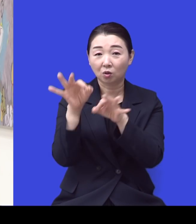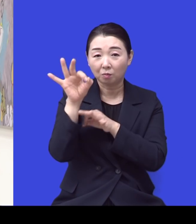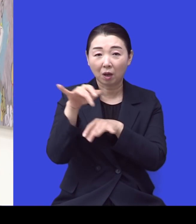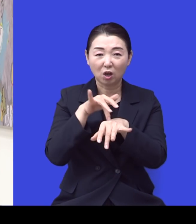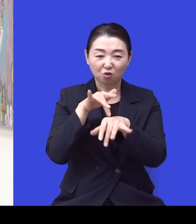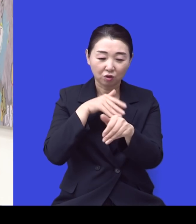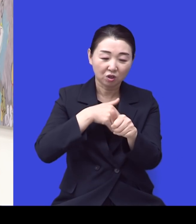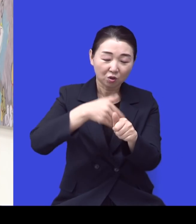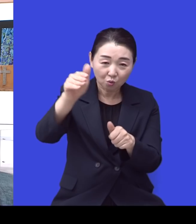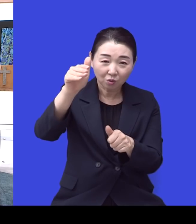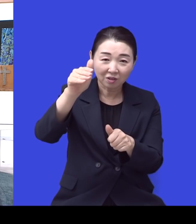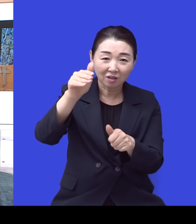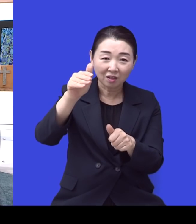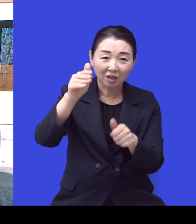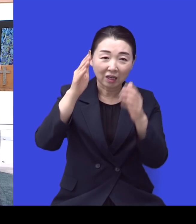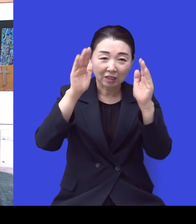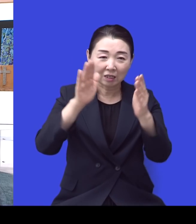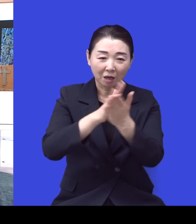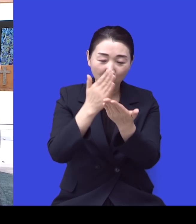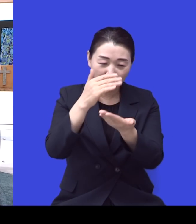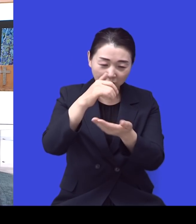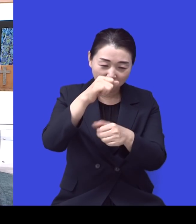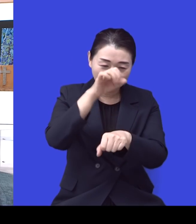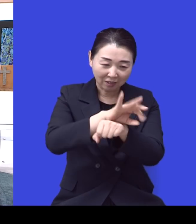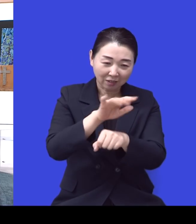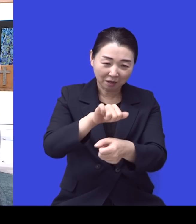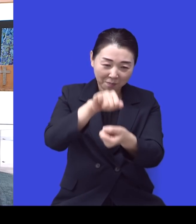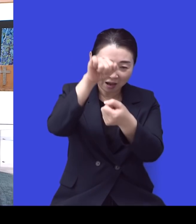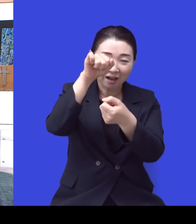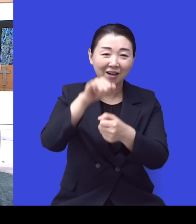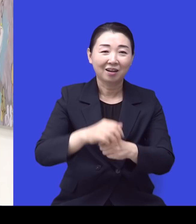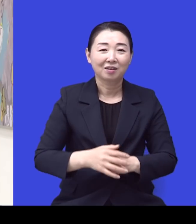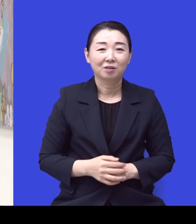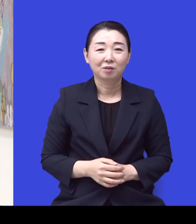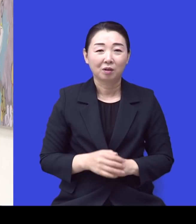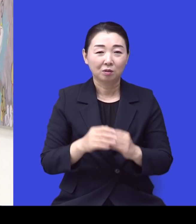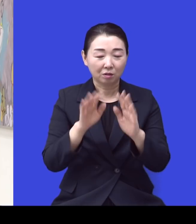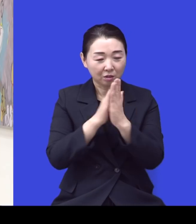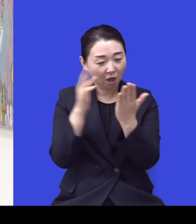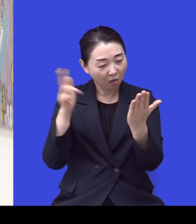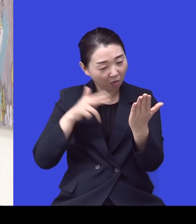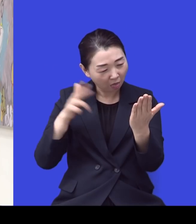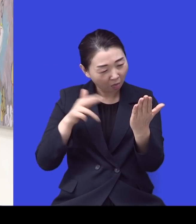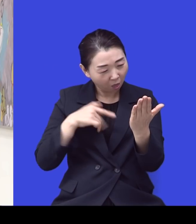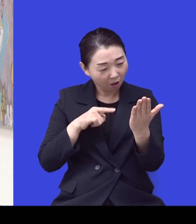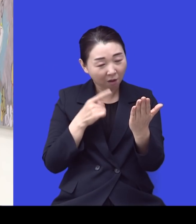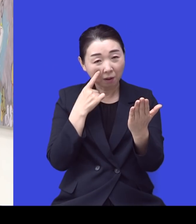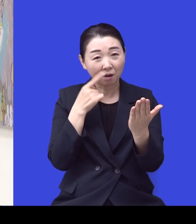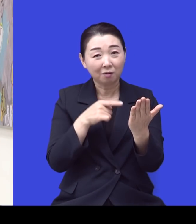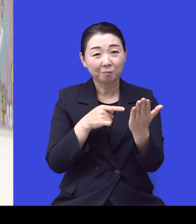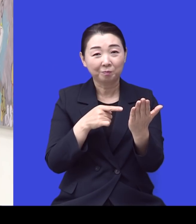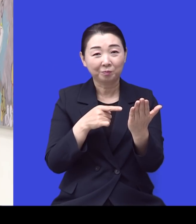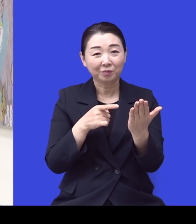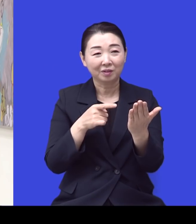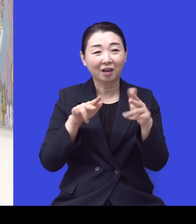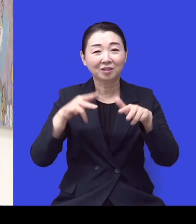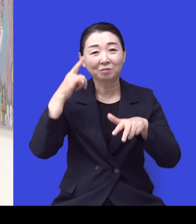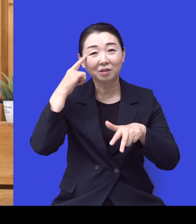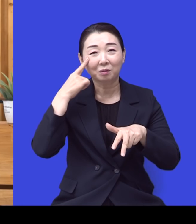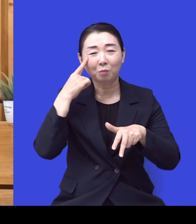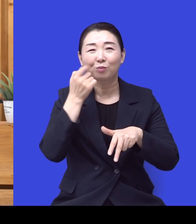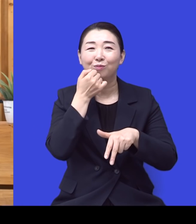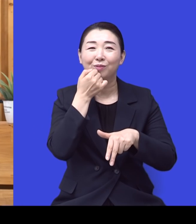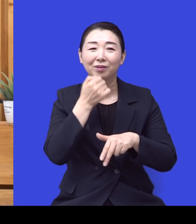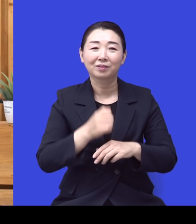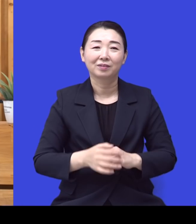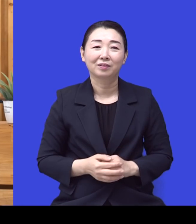이만큼 사가지고 왔어요. 네. 그래서 이거를 보는 거, 테마서적이네요. 테마서. 예, 이걸 보면서 예. 예, 거기 심지어는 제가 지금 생각하면 우스운데